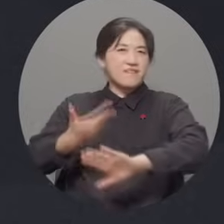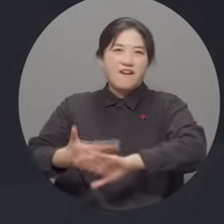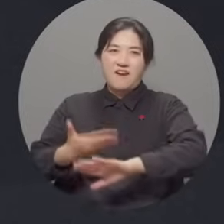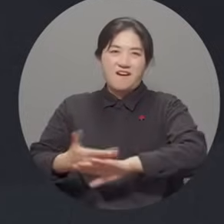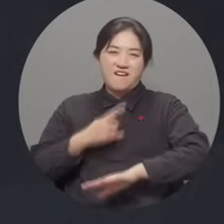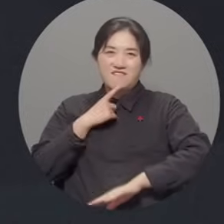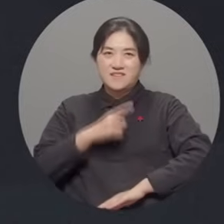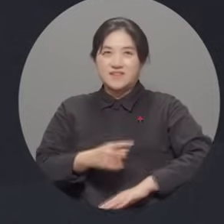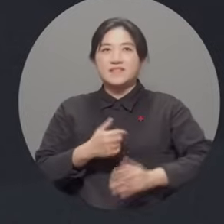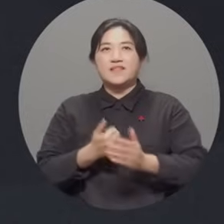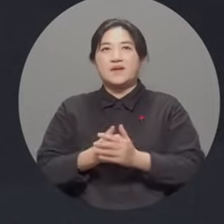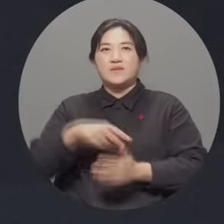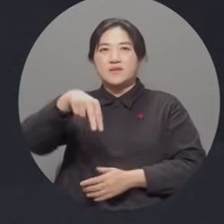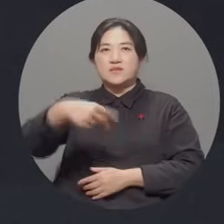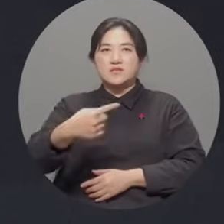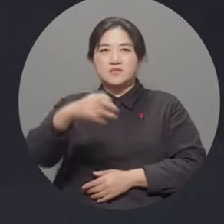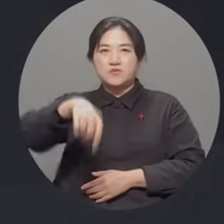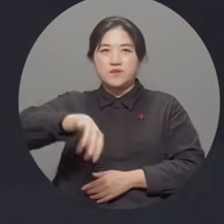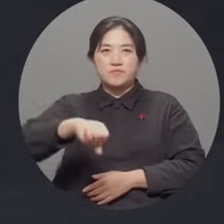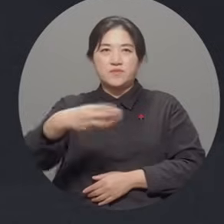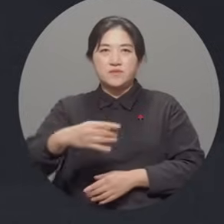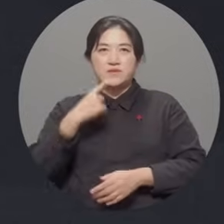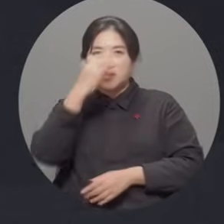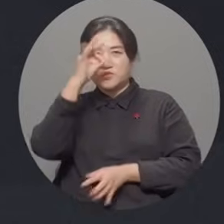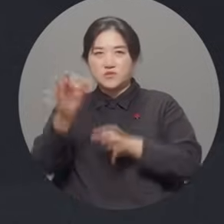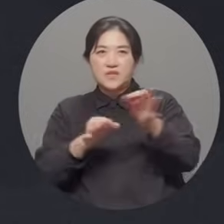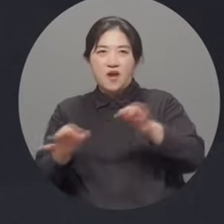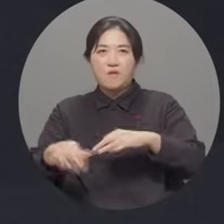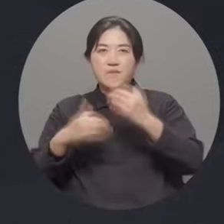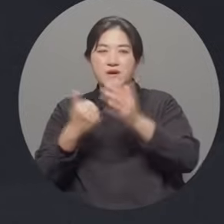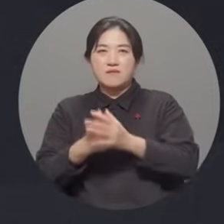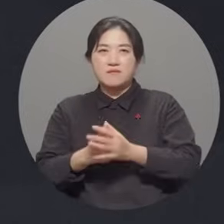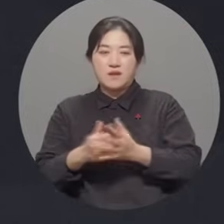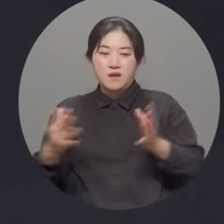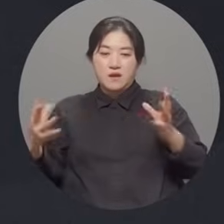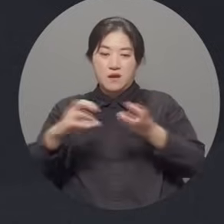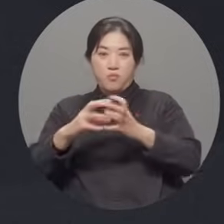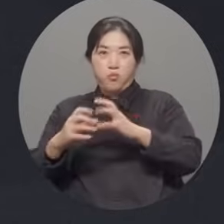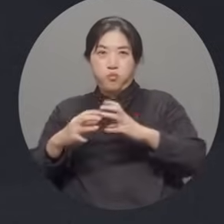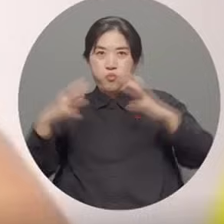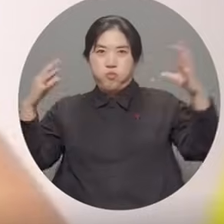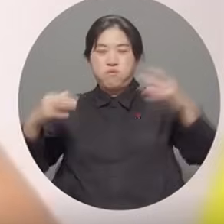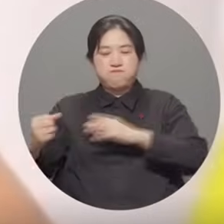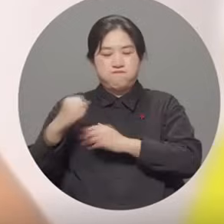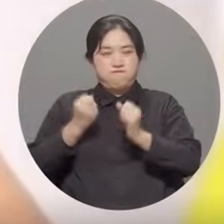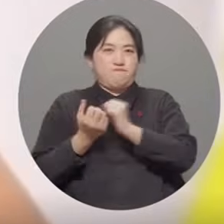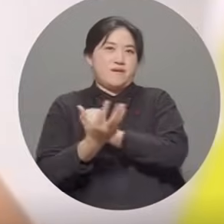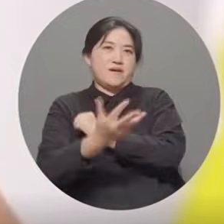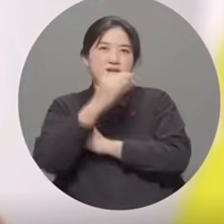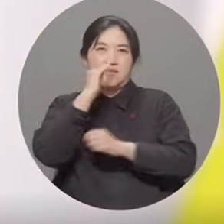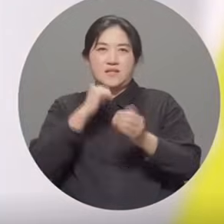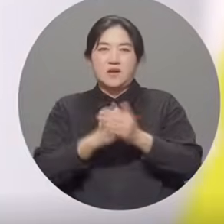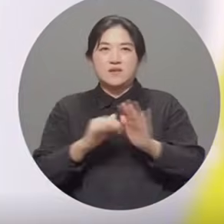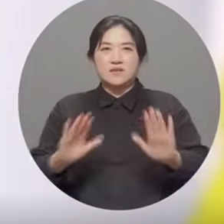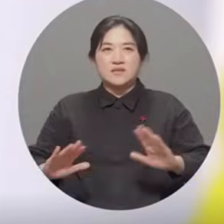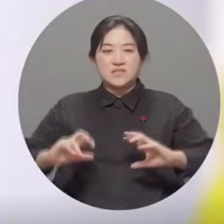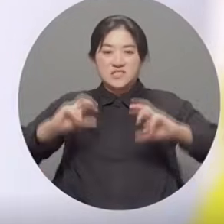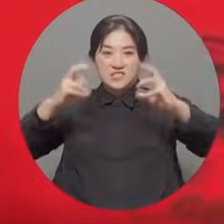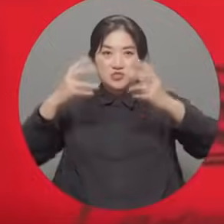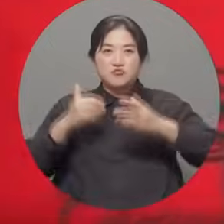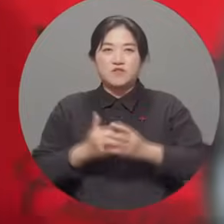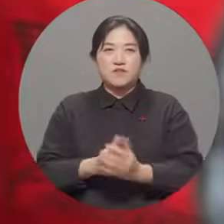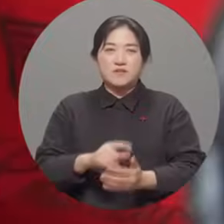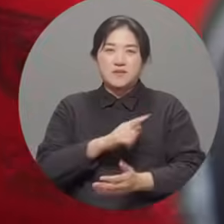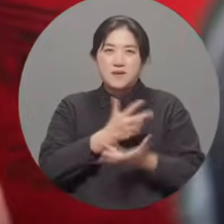다르다면서 스위프트는 올해 예술과 상업 측면에서 핵융합과 같은 힘을 분출했고 오늘날 지구상에서